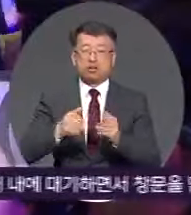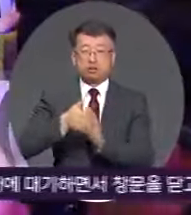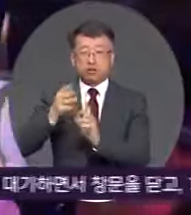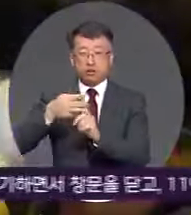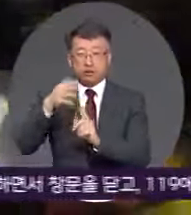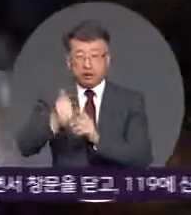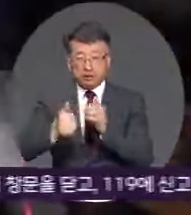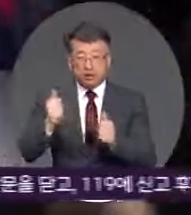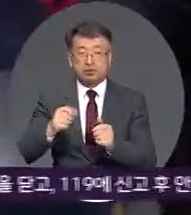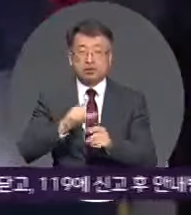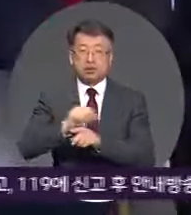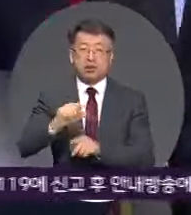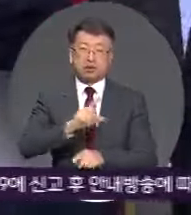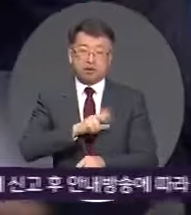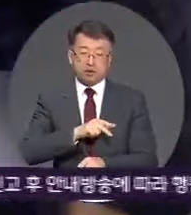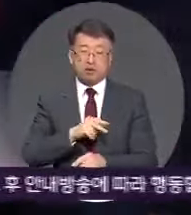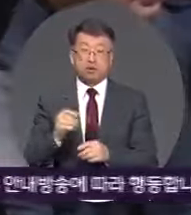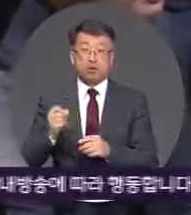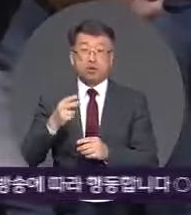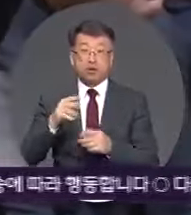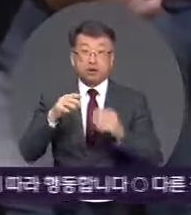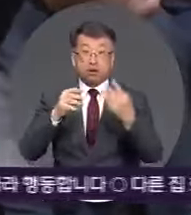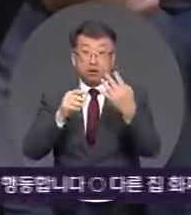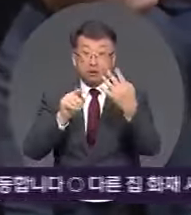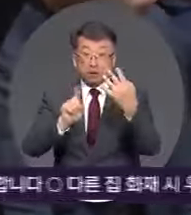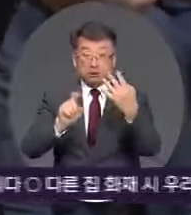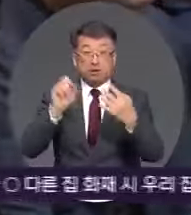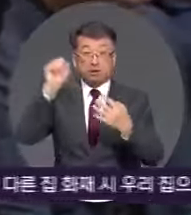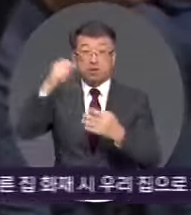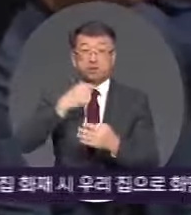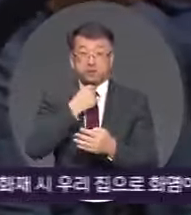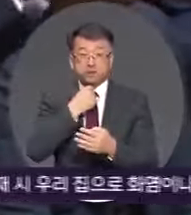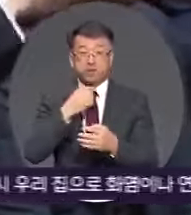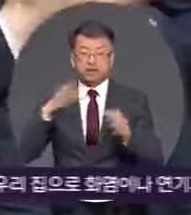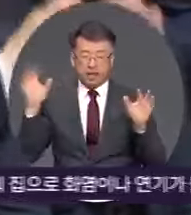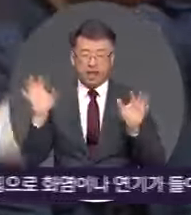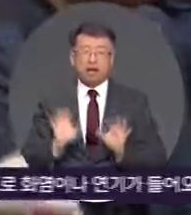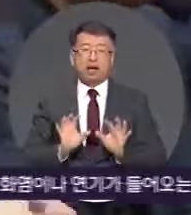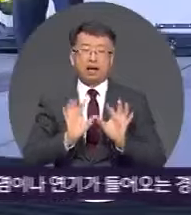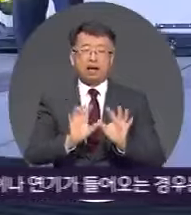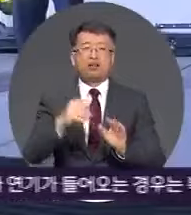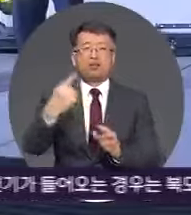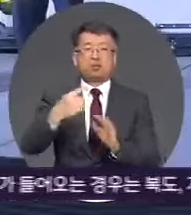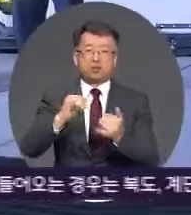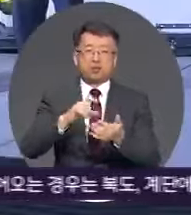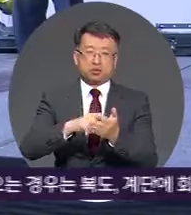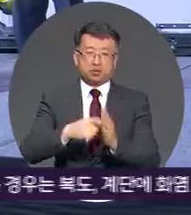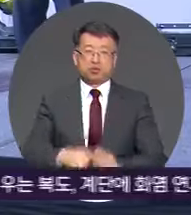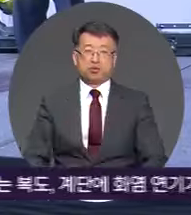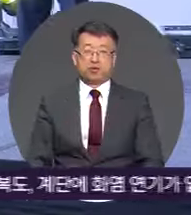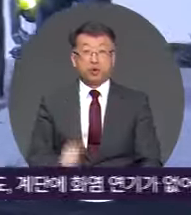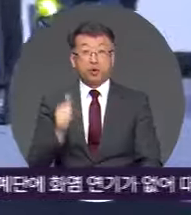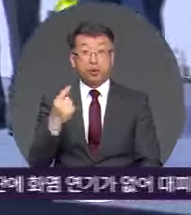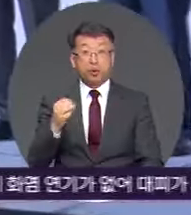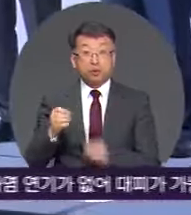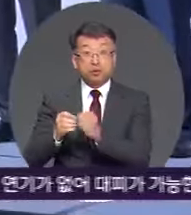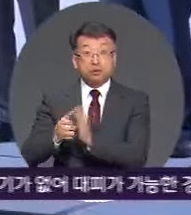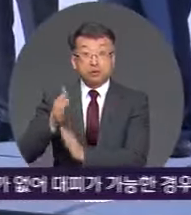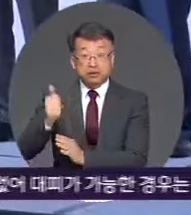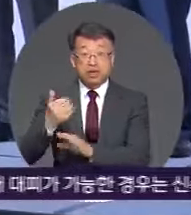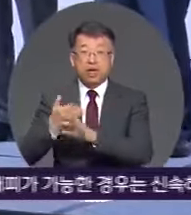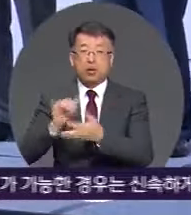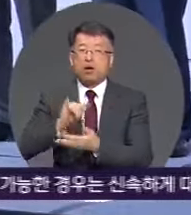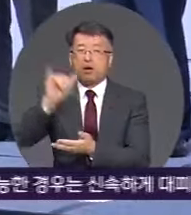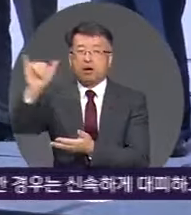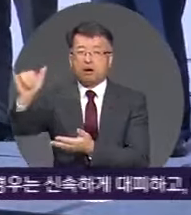자치단체장, 지방의원, 총선 예비 후보 등 천여 명의 당원들이 대거 참석했습니다. 홍남표 창원시장은